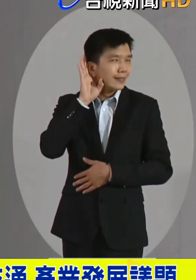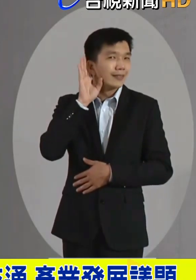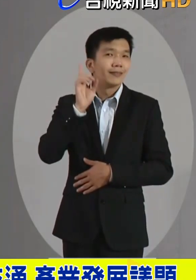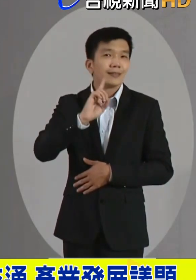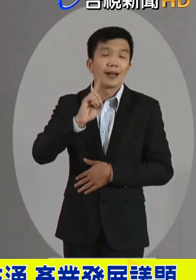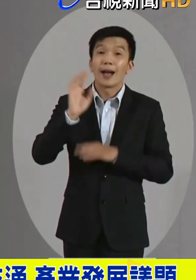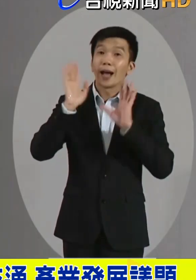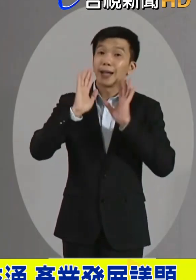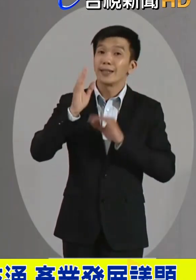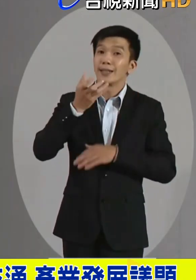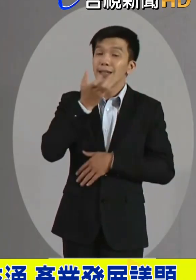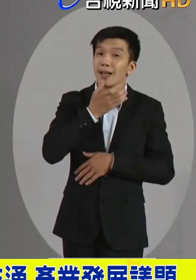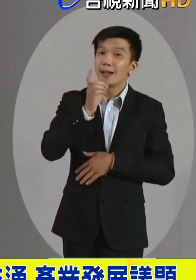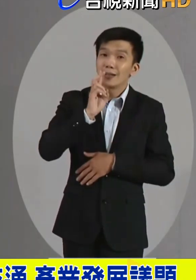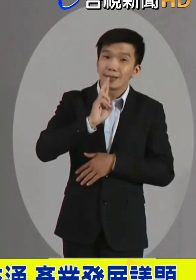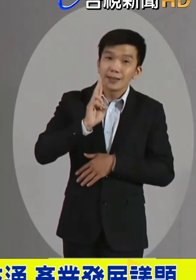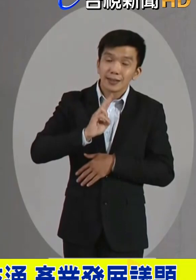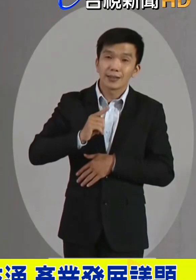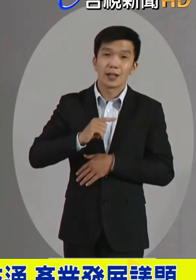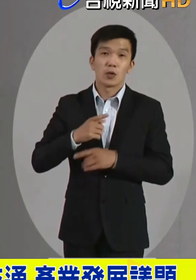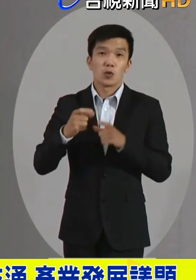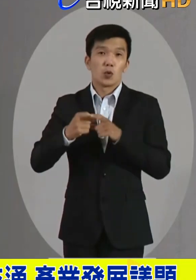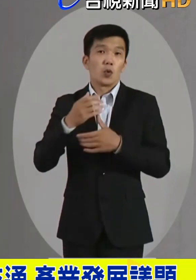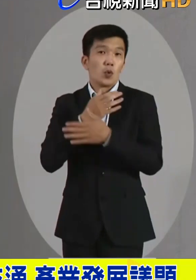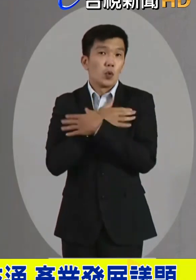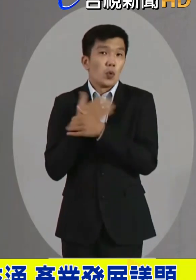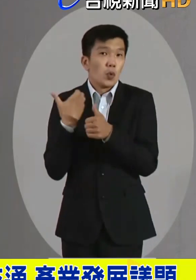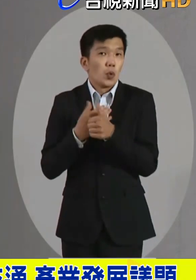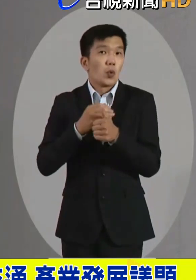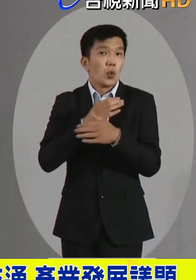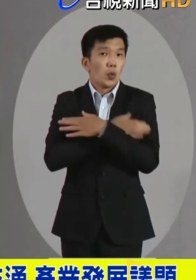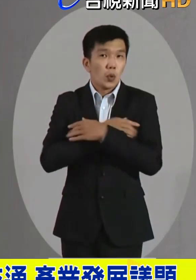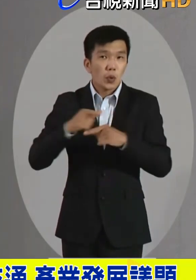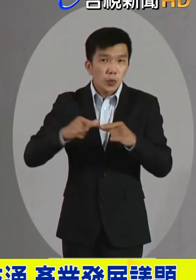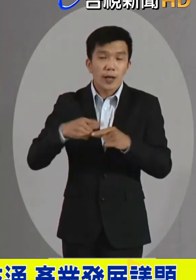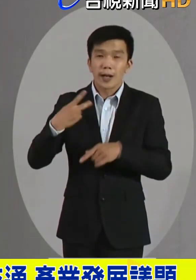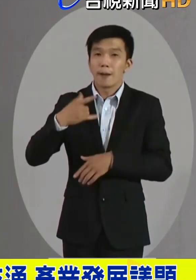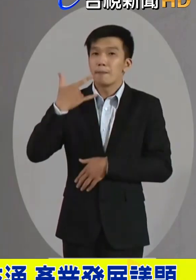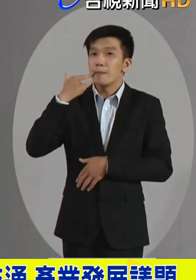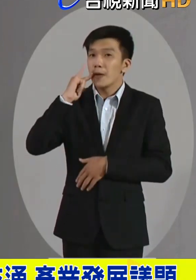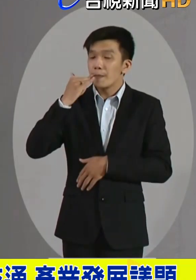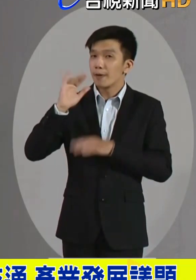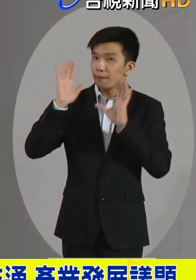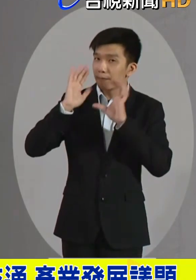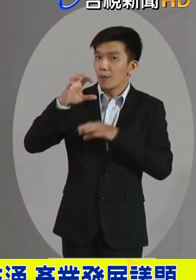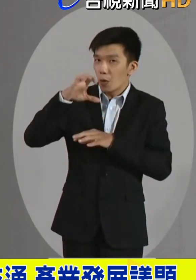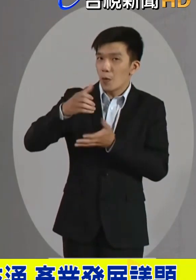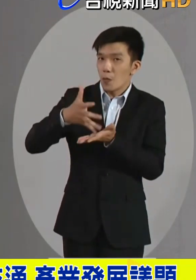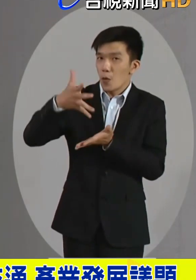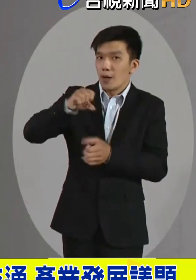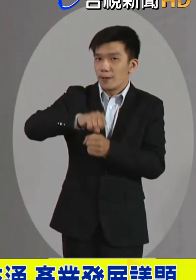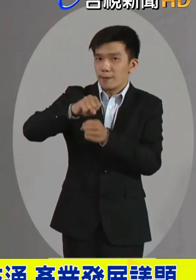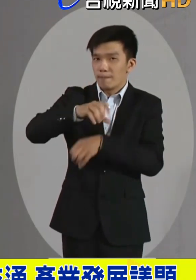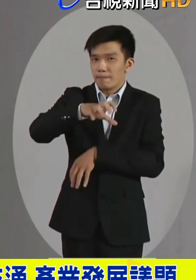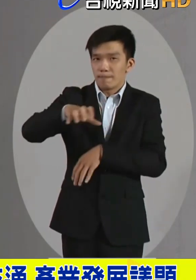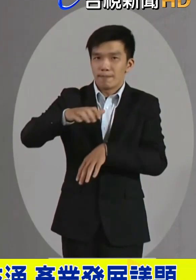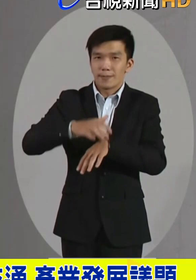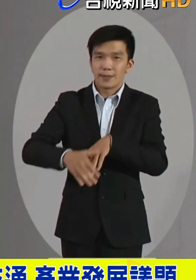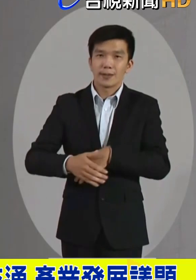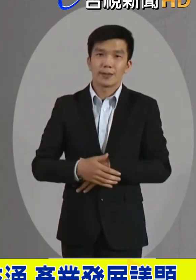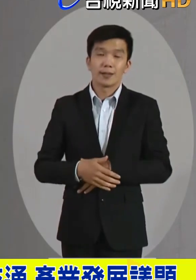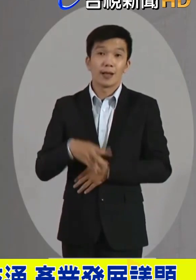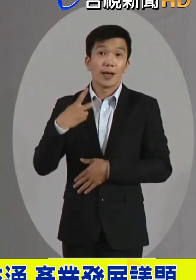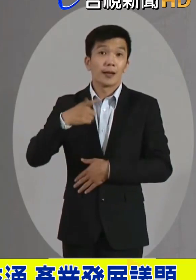托、夜间邻托示范，还有亲子馆会再加倍。那另外，我们的长辈，我们希